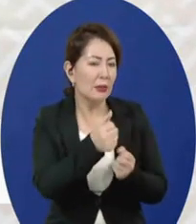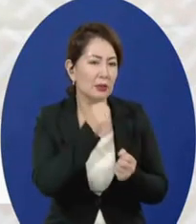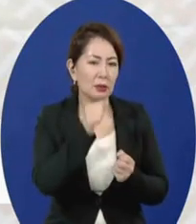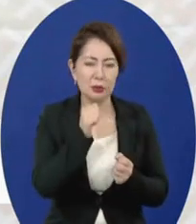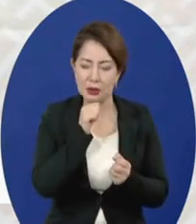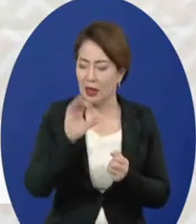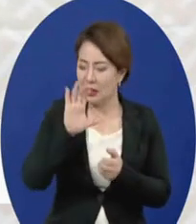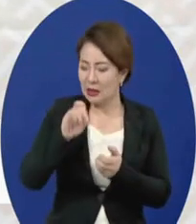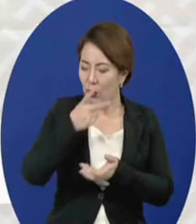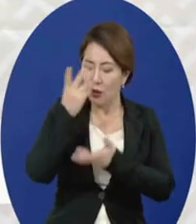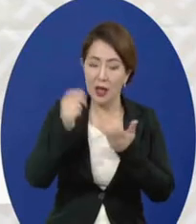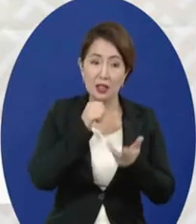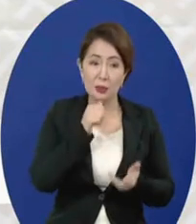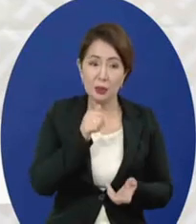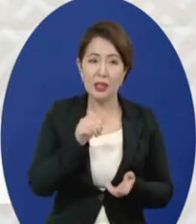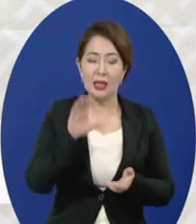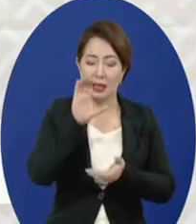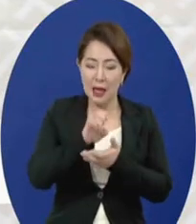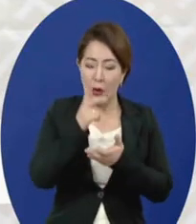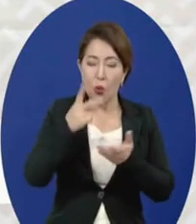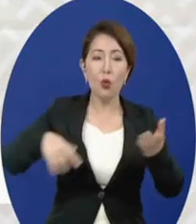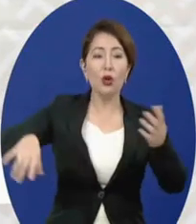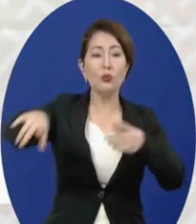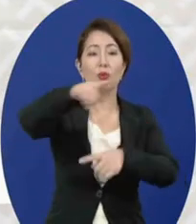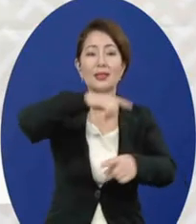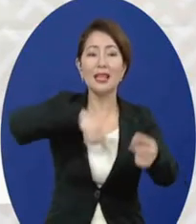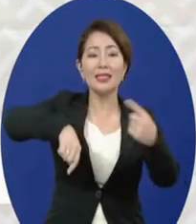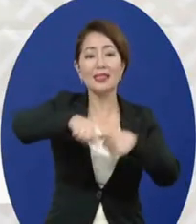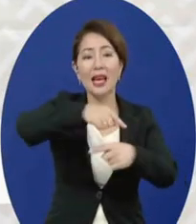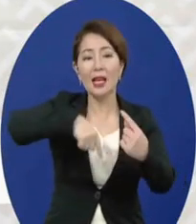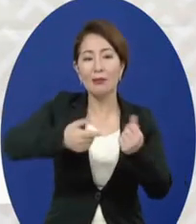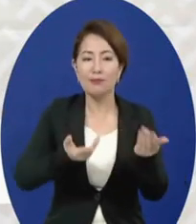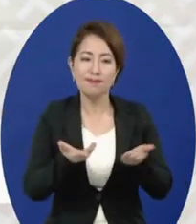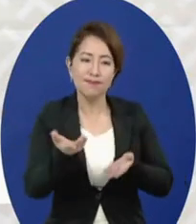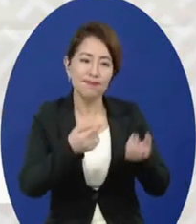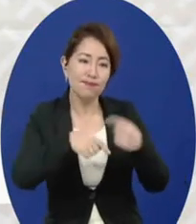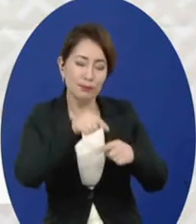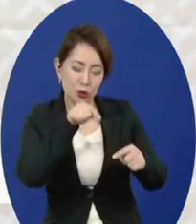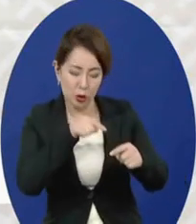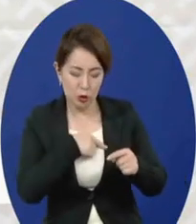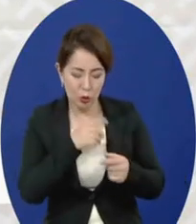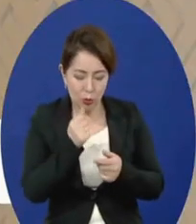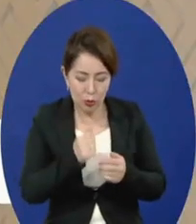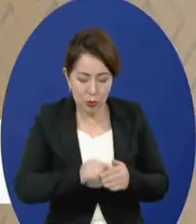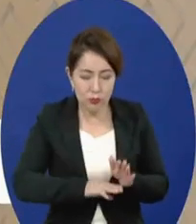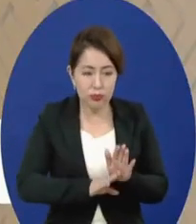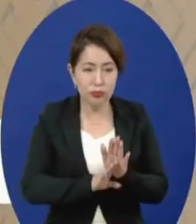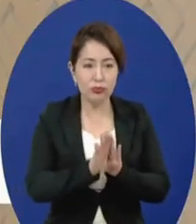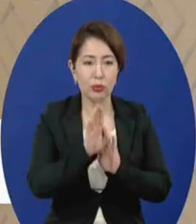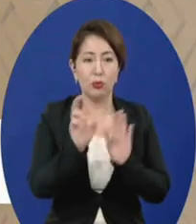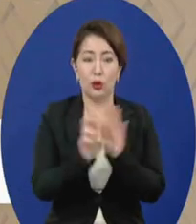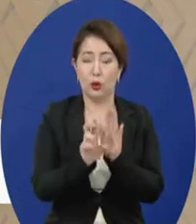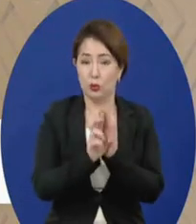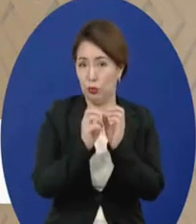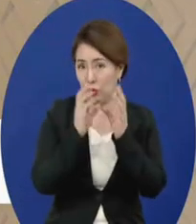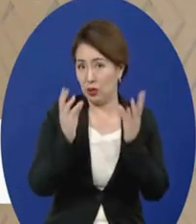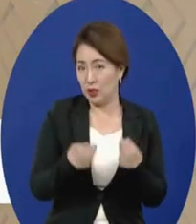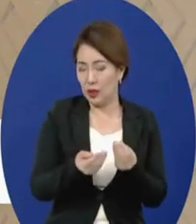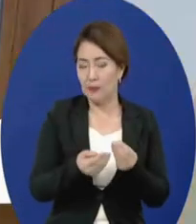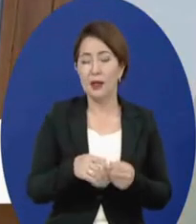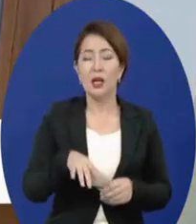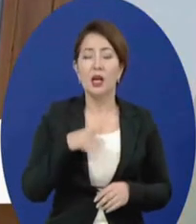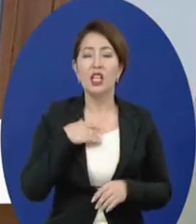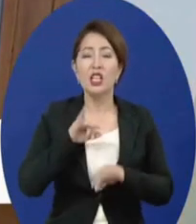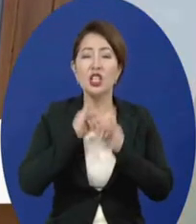биш, санхүүжилтэд хайдаг биш. Санхүүгийн зах зээлээс тэр мөнгөө босгох нь боломж нь бүрдэж байгаа маа. Улсын хурлын намрын